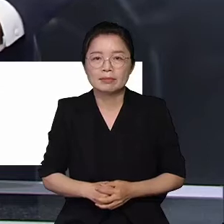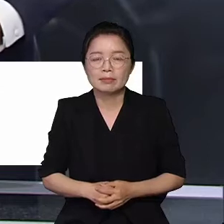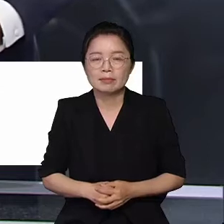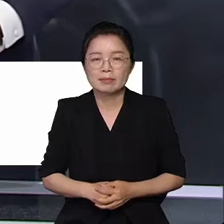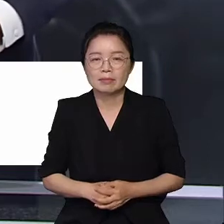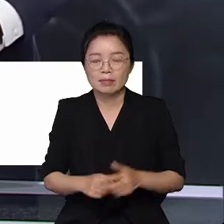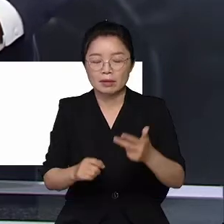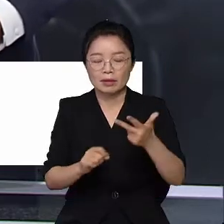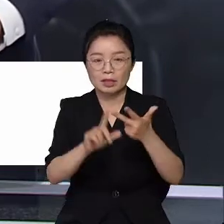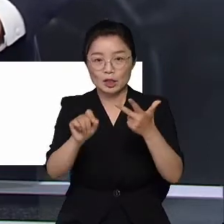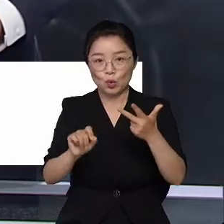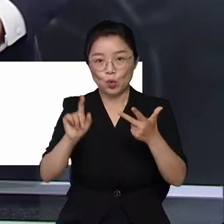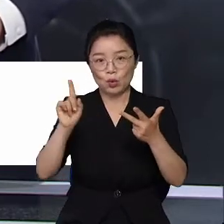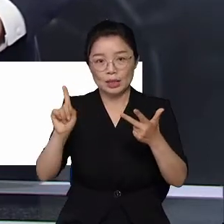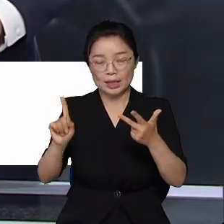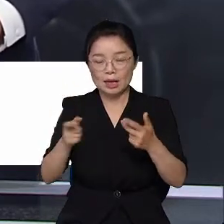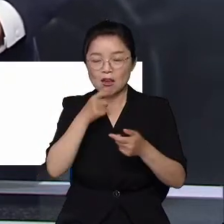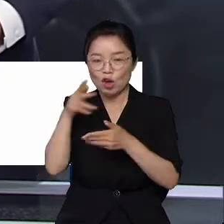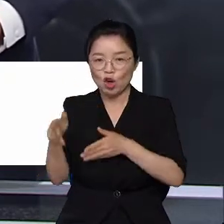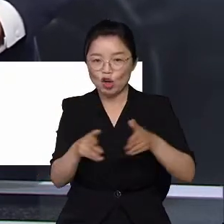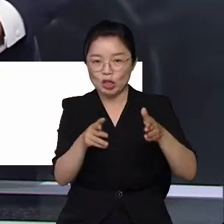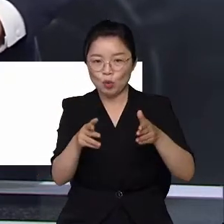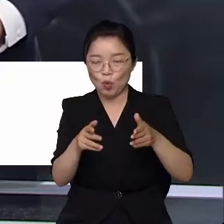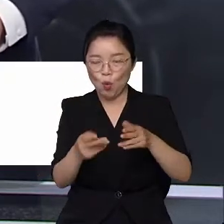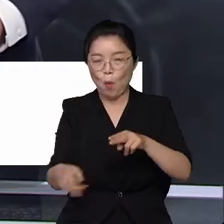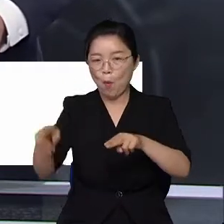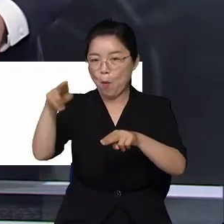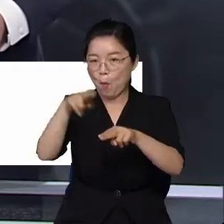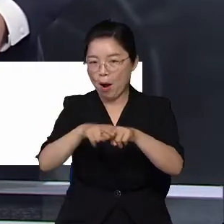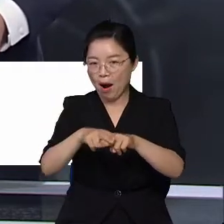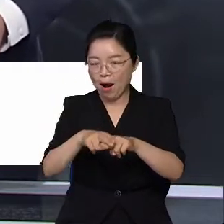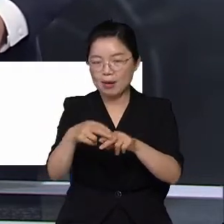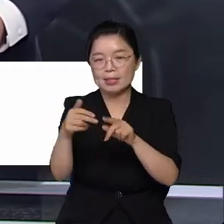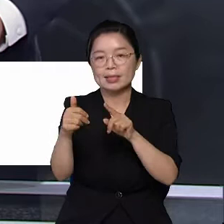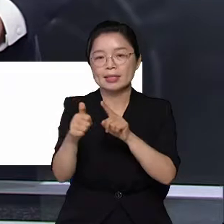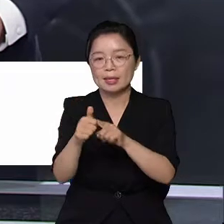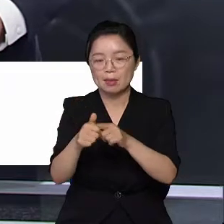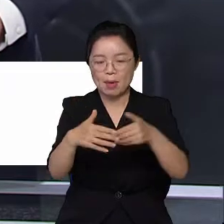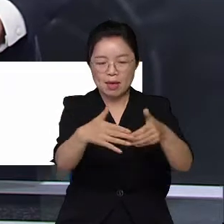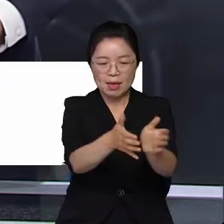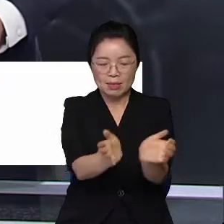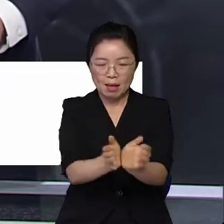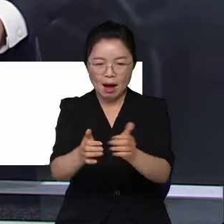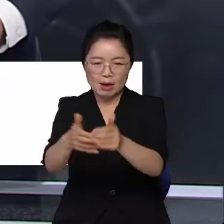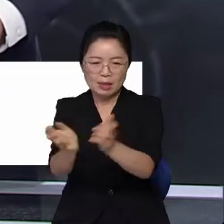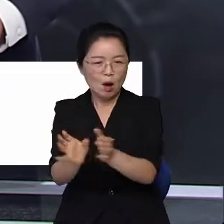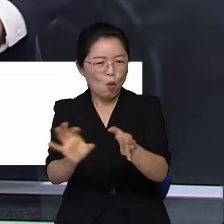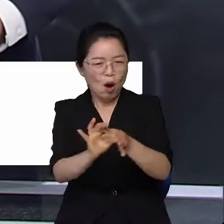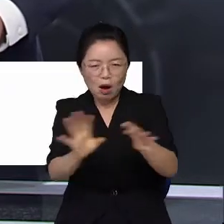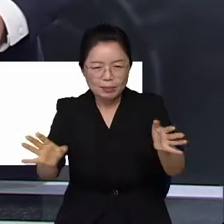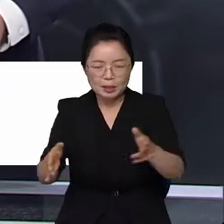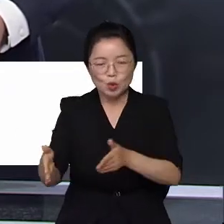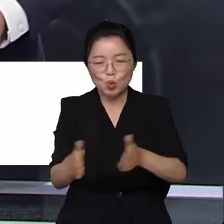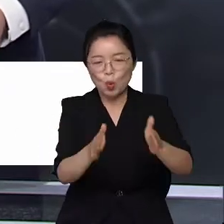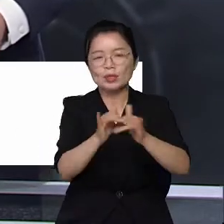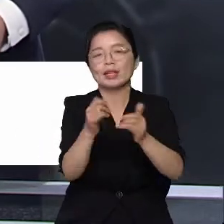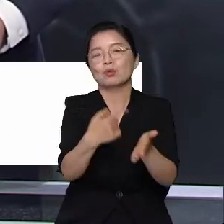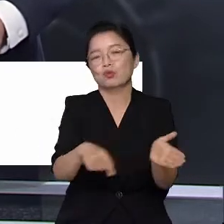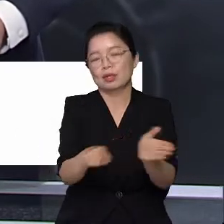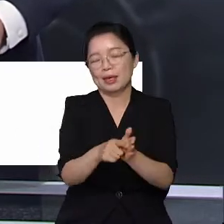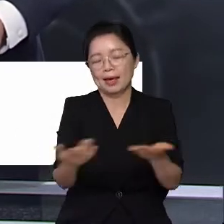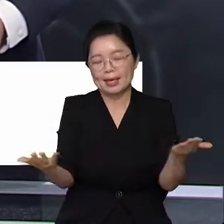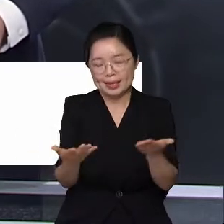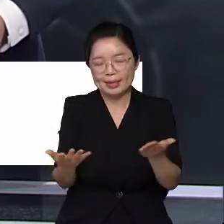다음 달 1일 경기도 지사의 취임하는 김도경 탄 선인의 저의 진영과 당파를 넘어 도전과 도민을 위해 일하겠다 고 말했습니다